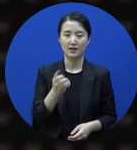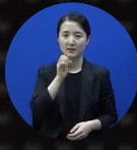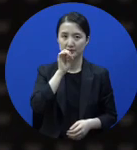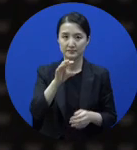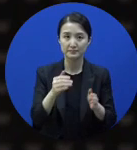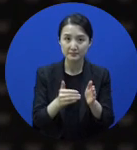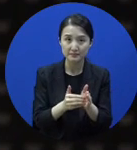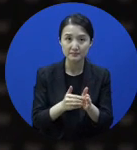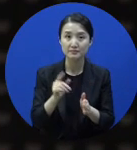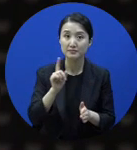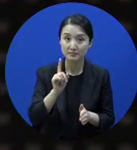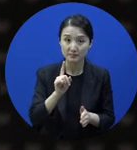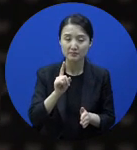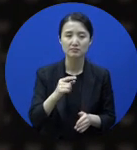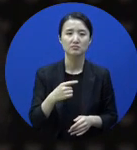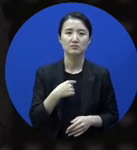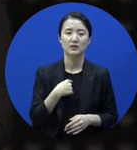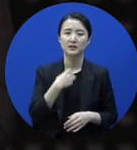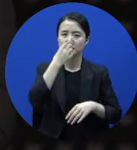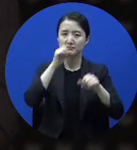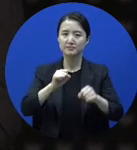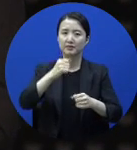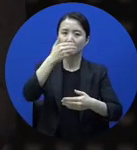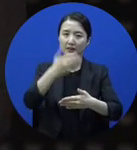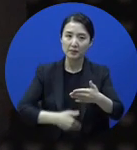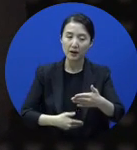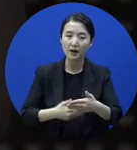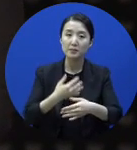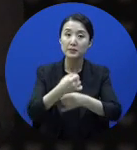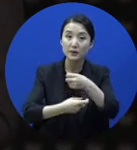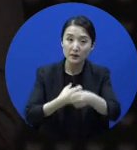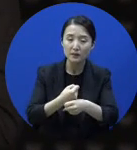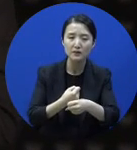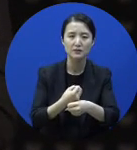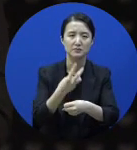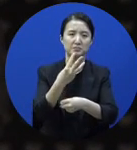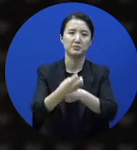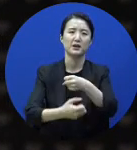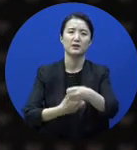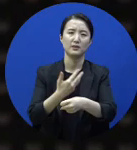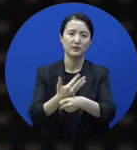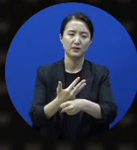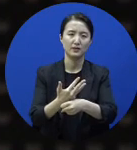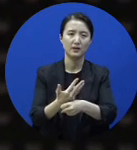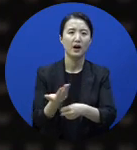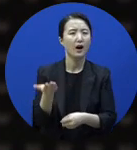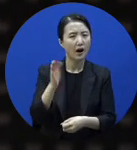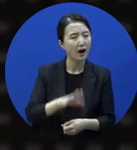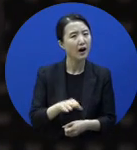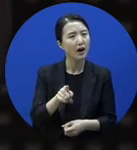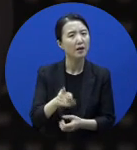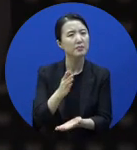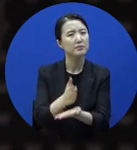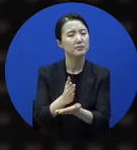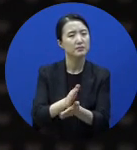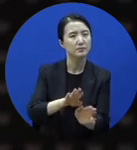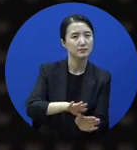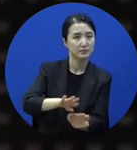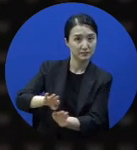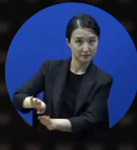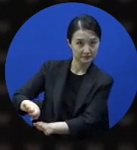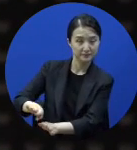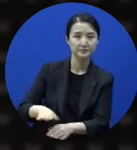38년 정도가 남았긴 한데, 그런 게 아니라, 내가 만약에 100세까지 살 확률이 얼마나 될까? 그런 어떤 확률 자체가 있습니다.